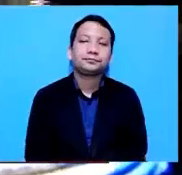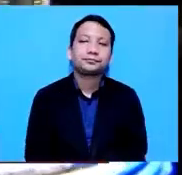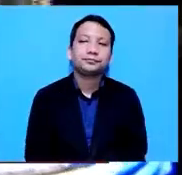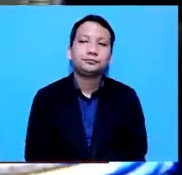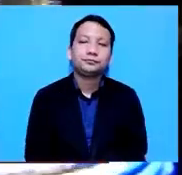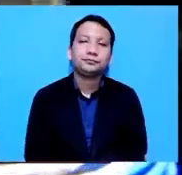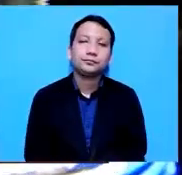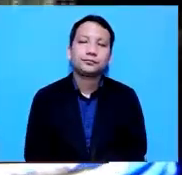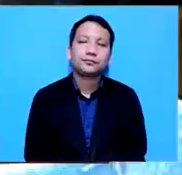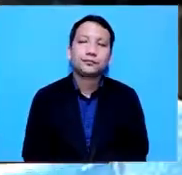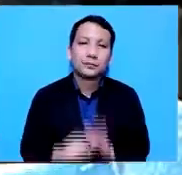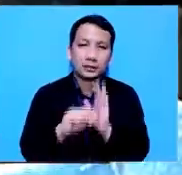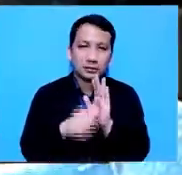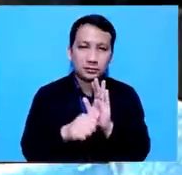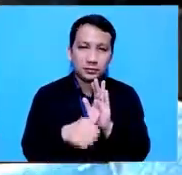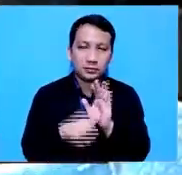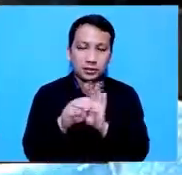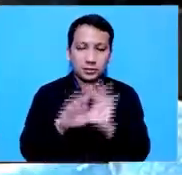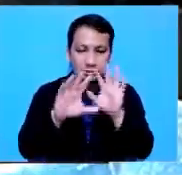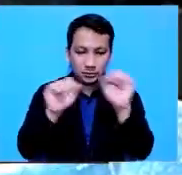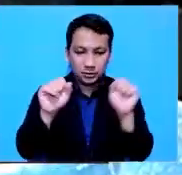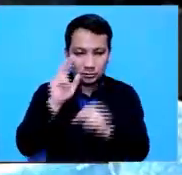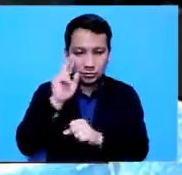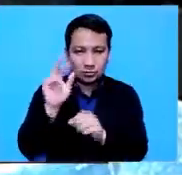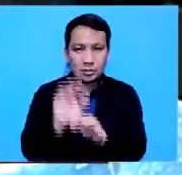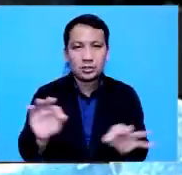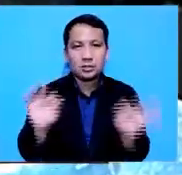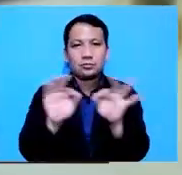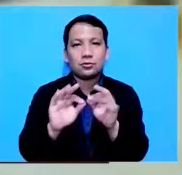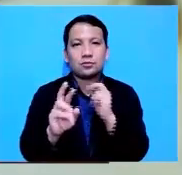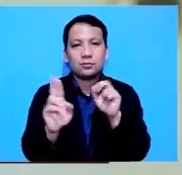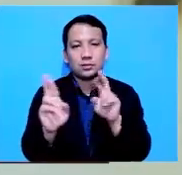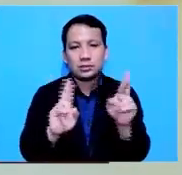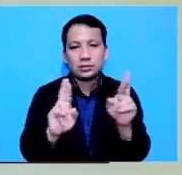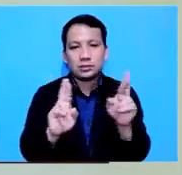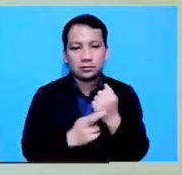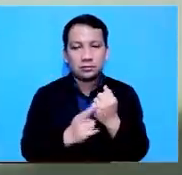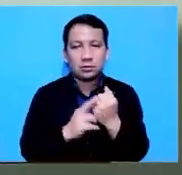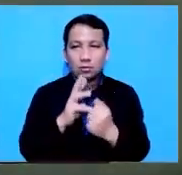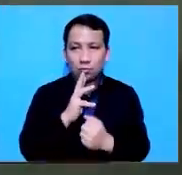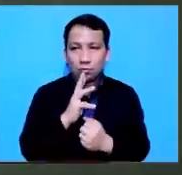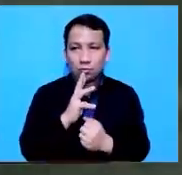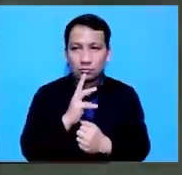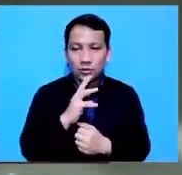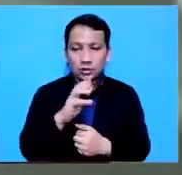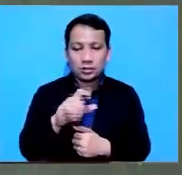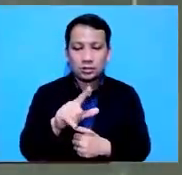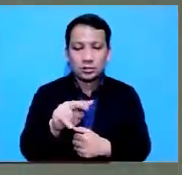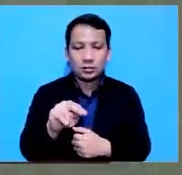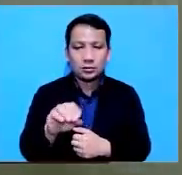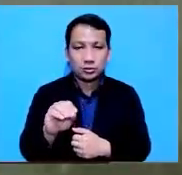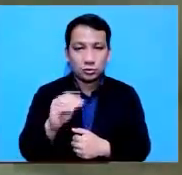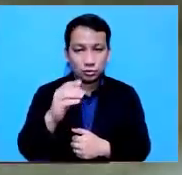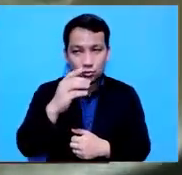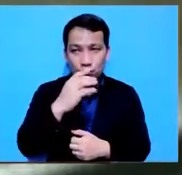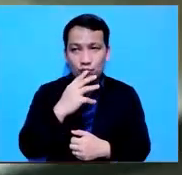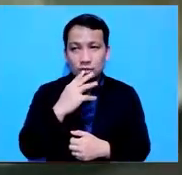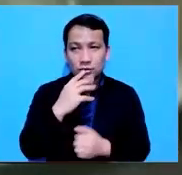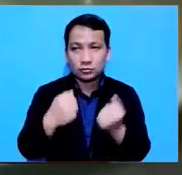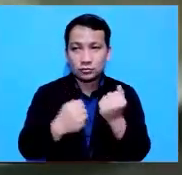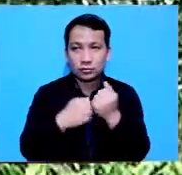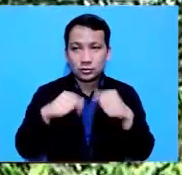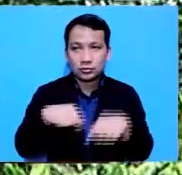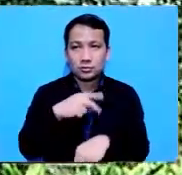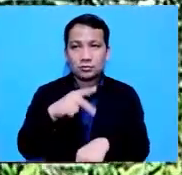Idiniin ni Pangulong Bongbong Marcos ang kahalagahan ng paghahanda ng gobyerno sa epekto ng El Nino sa supply ng tubig sa bansa. Kaya